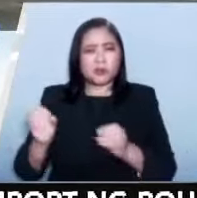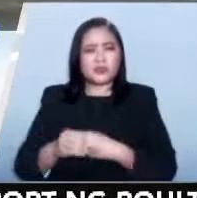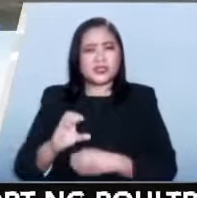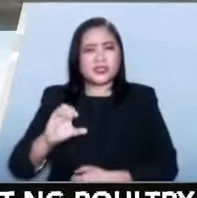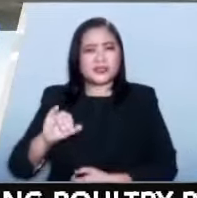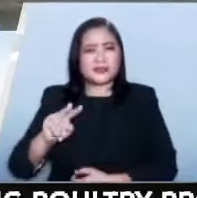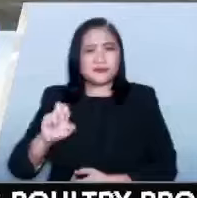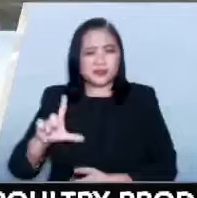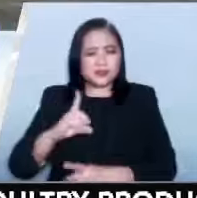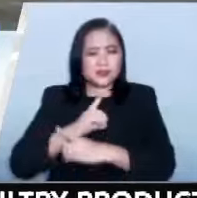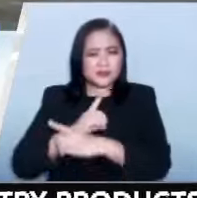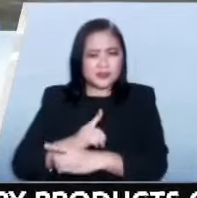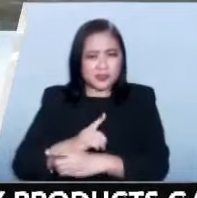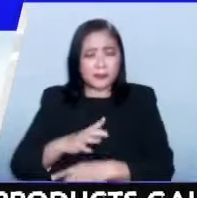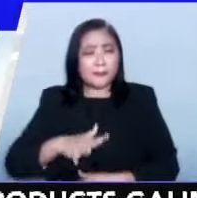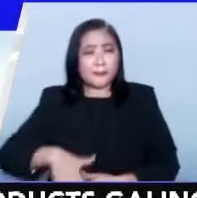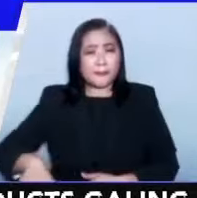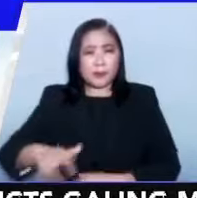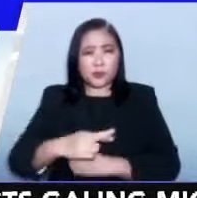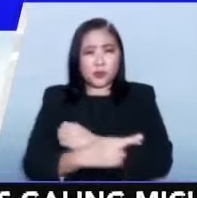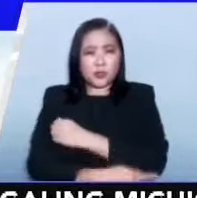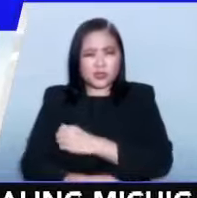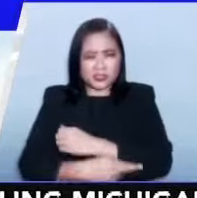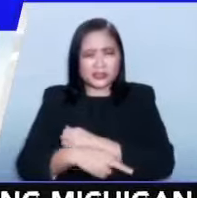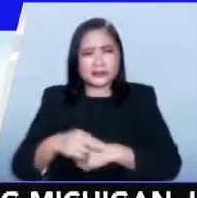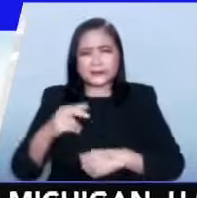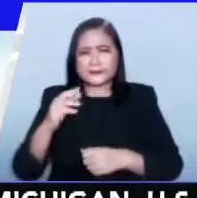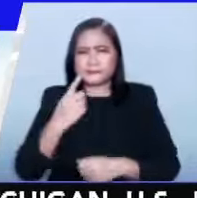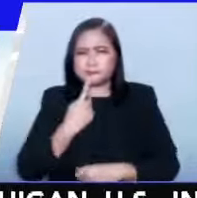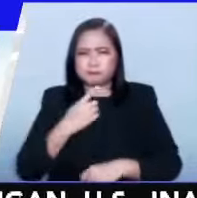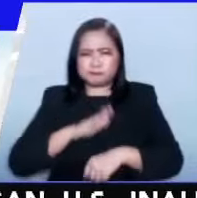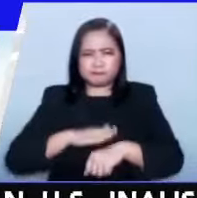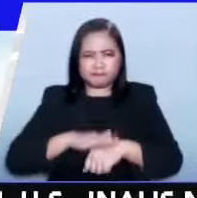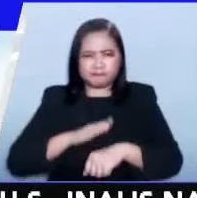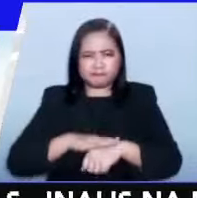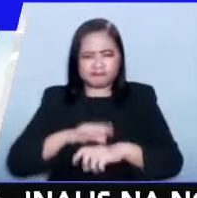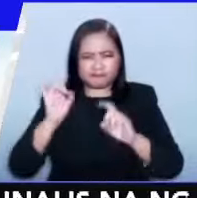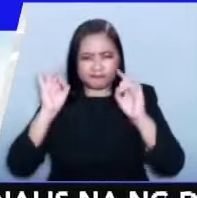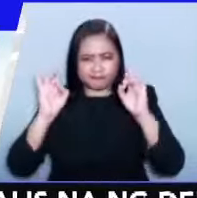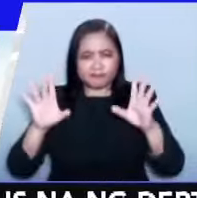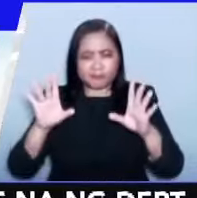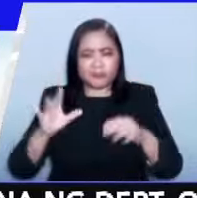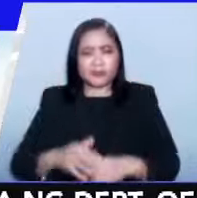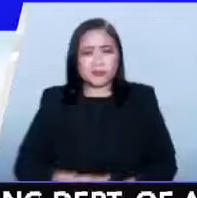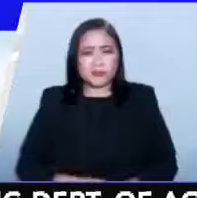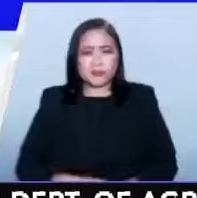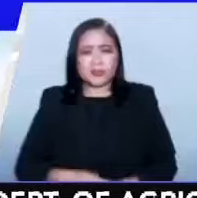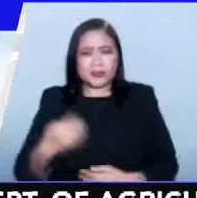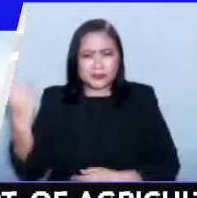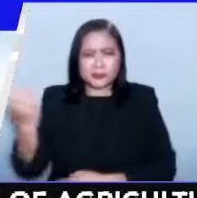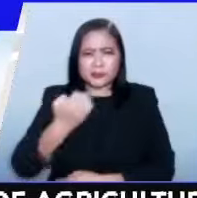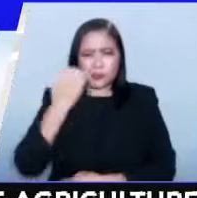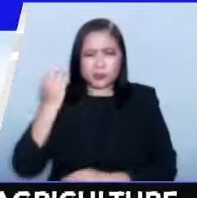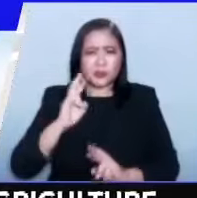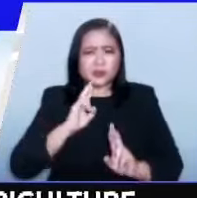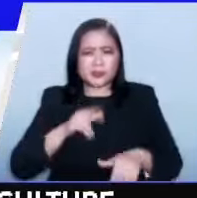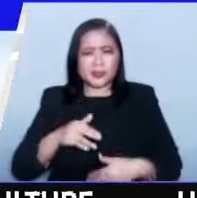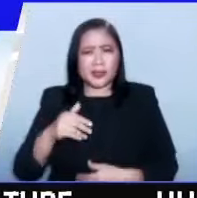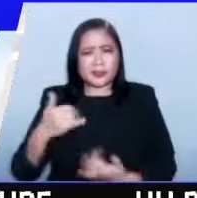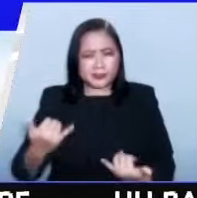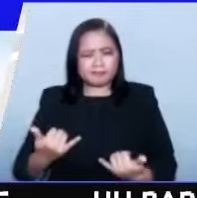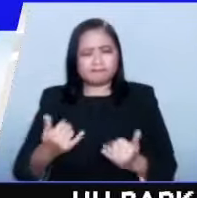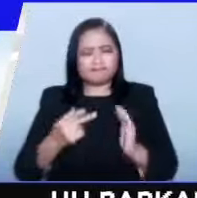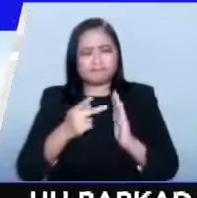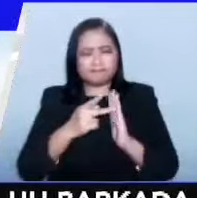region ng Red Alert status at nasa Charlie emergency response protocol na po tayo